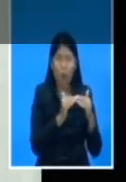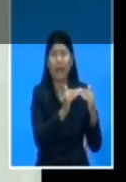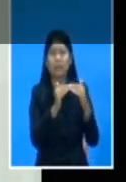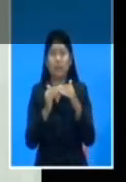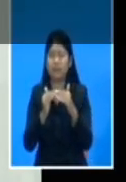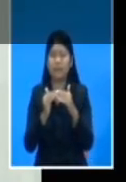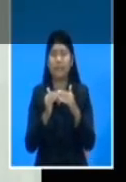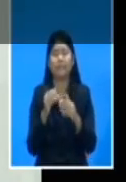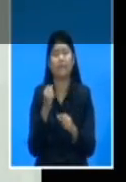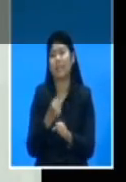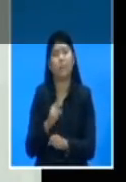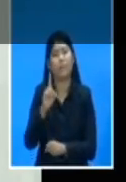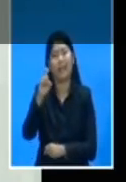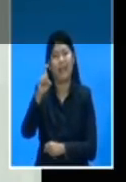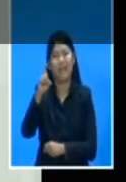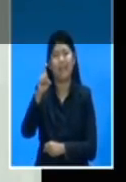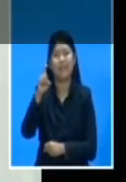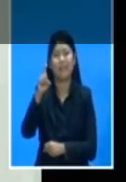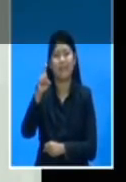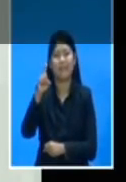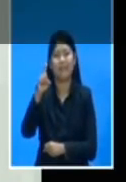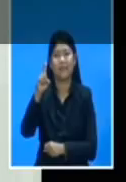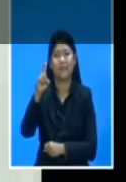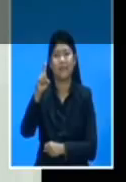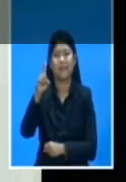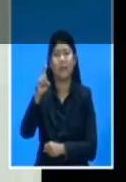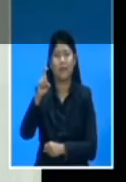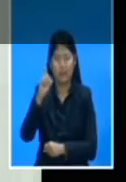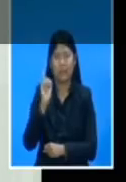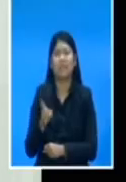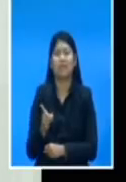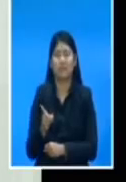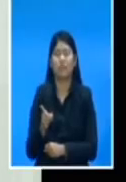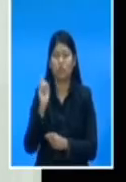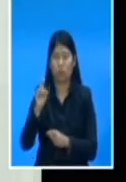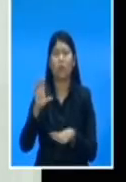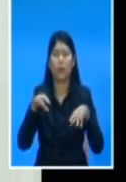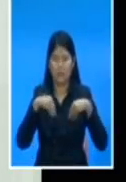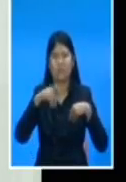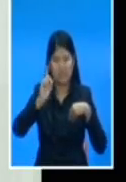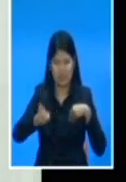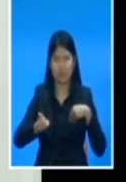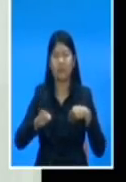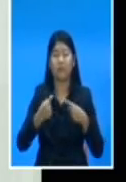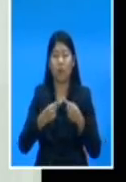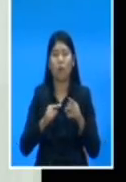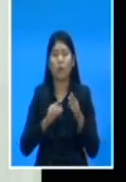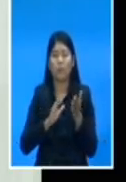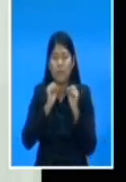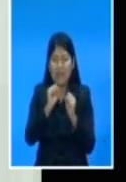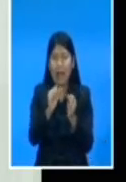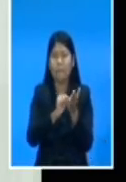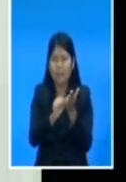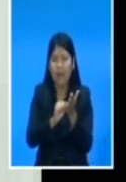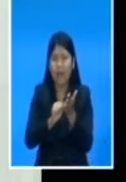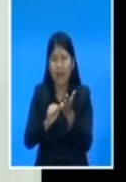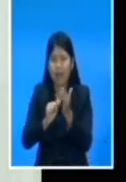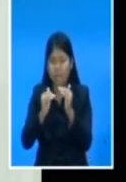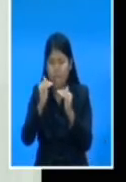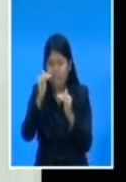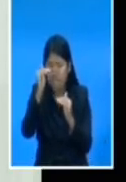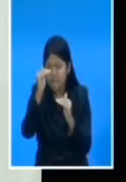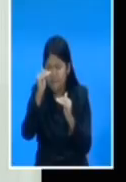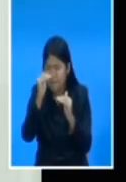ต่างให้เท่ากันไม่ได้จริงอยู่ครับแต่เราต้องพยายามลดช่องว่างของความเหลื่อมล้ำให้น้